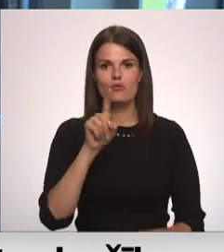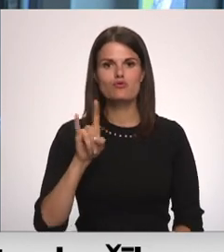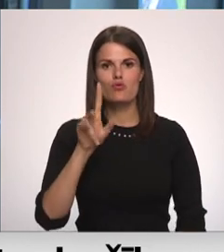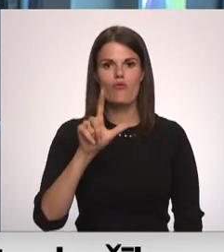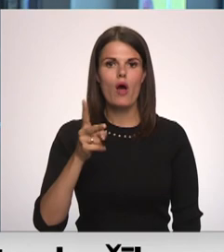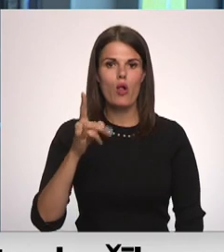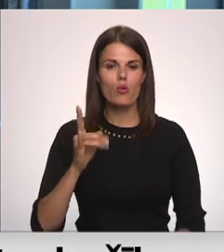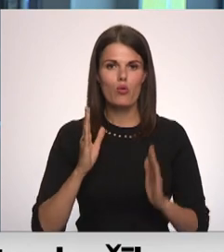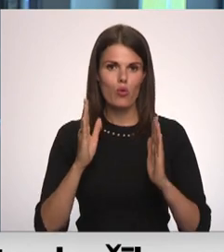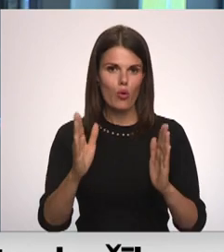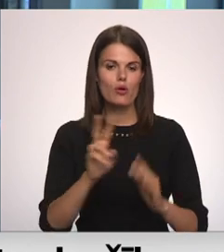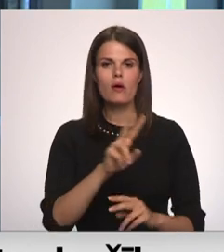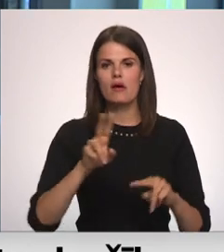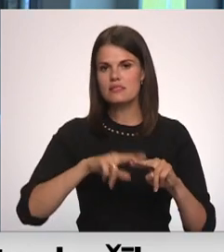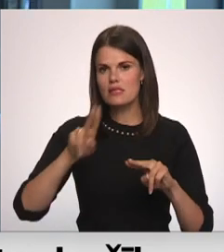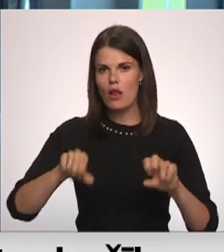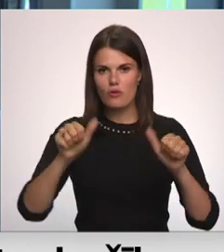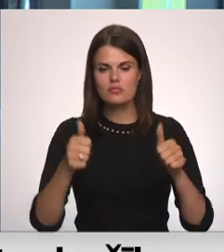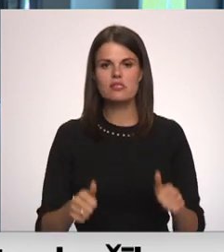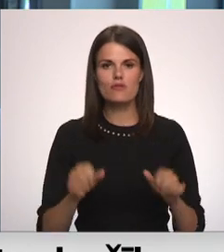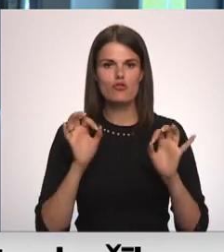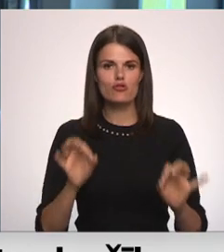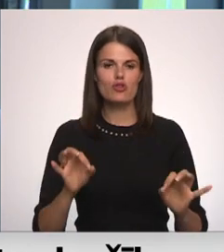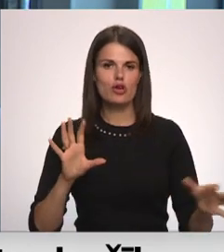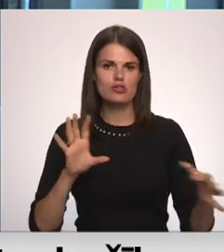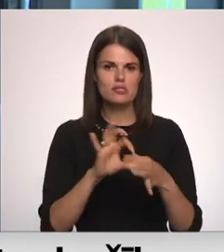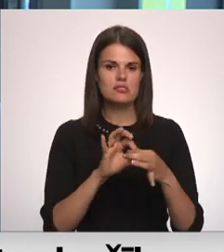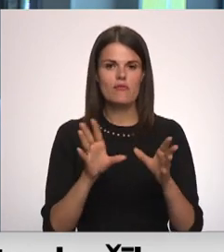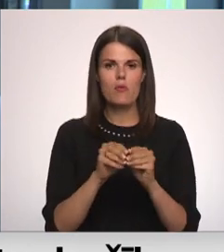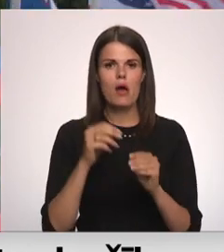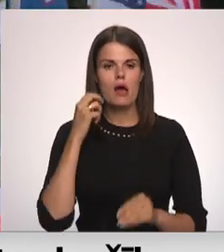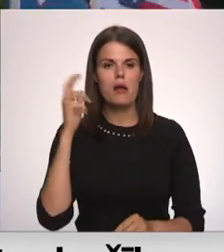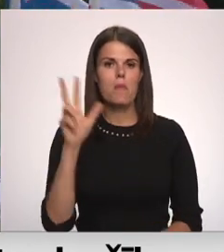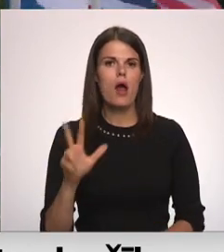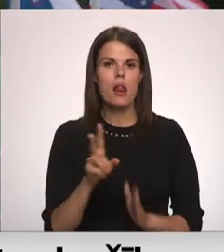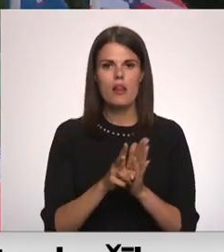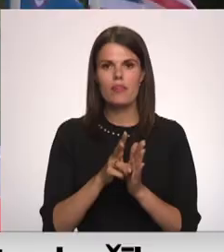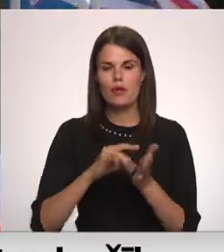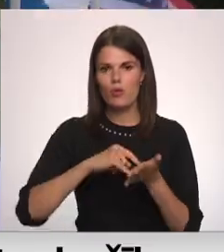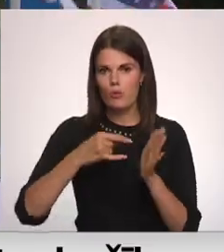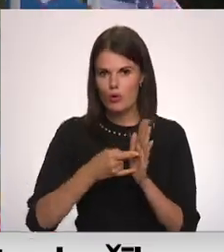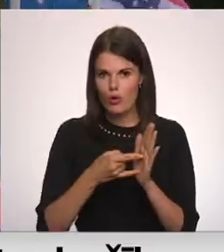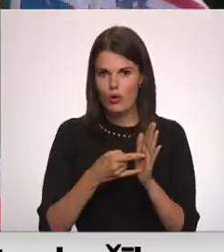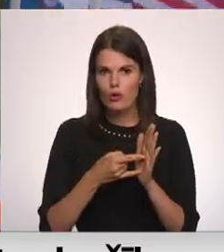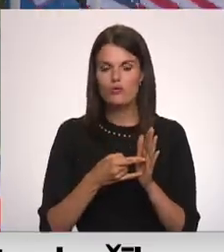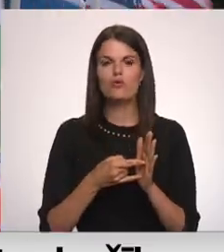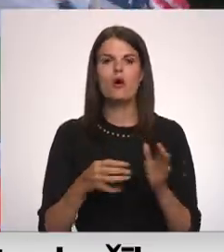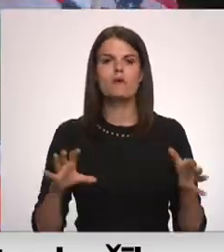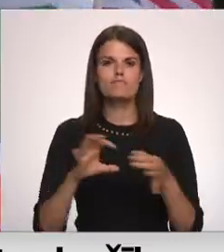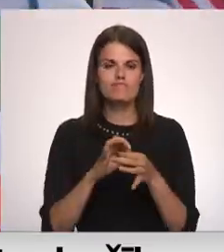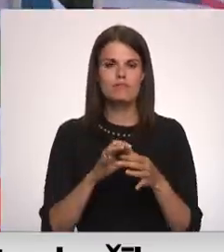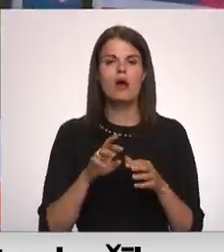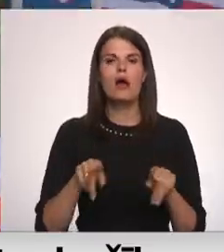koridoru, kas mums ļaus izveidot tiešu savienojumu ar Rail Baltica projektu. Vienotas sliežu platums ar Poliju dos